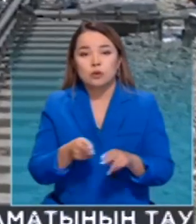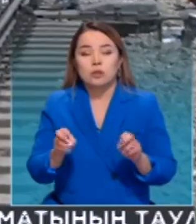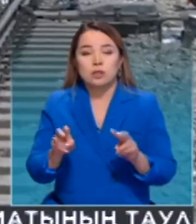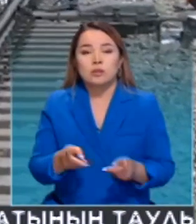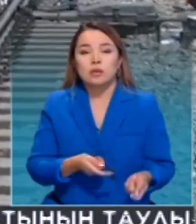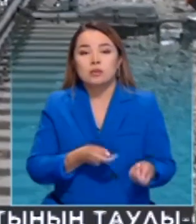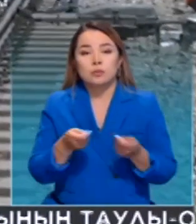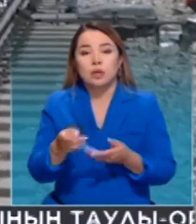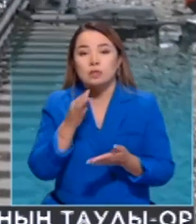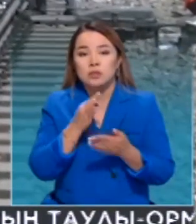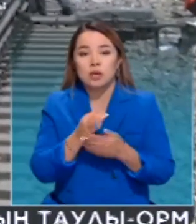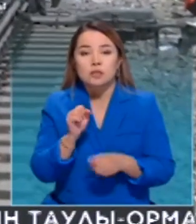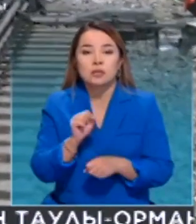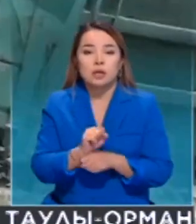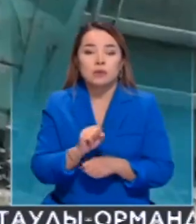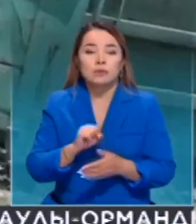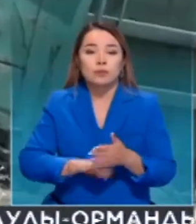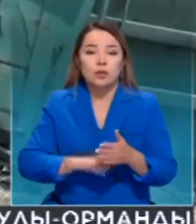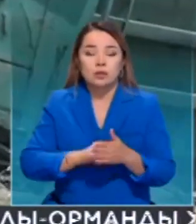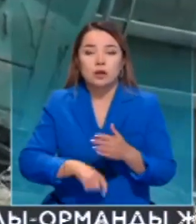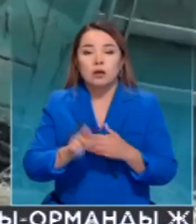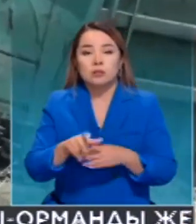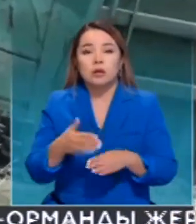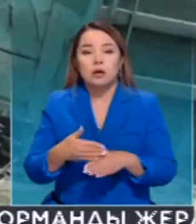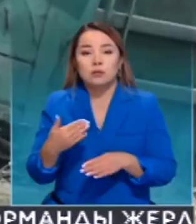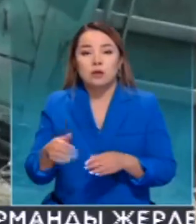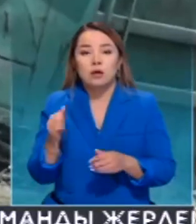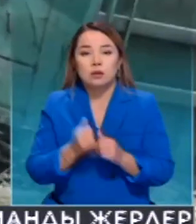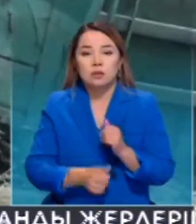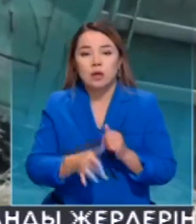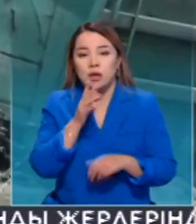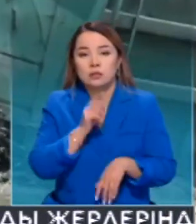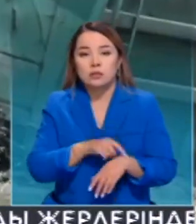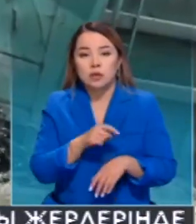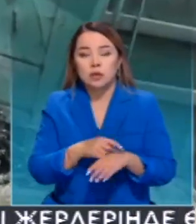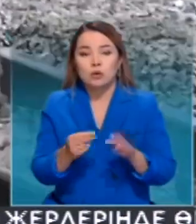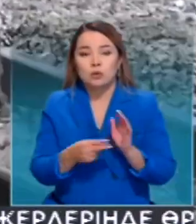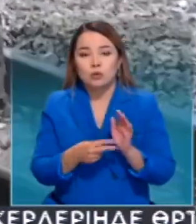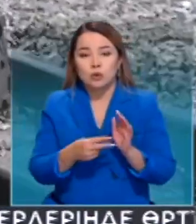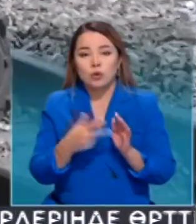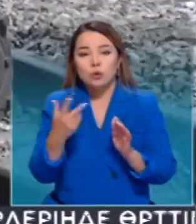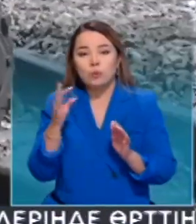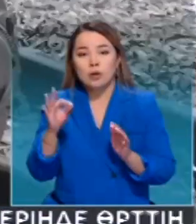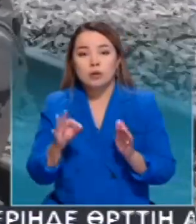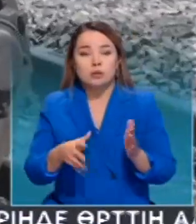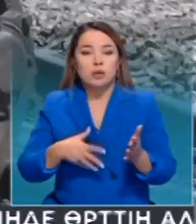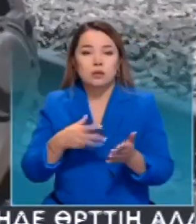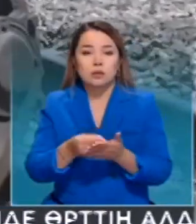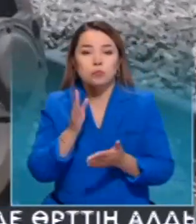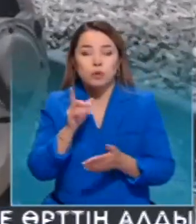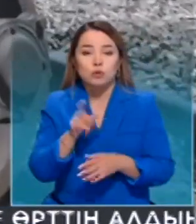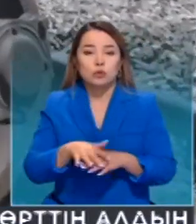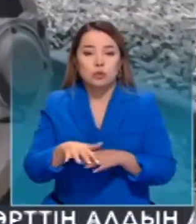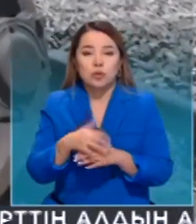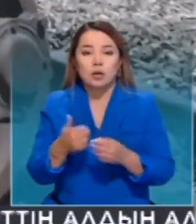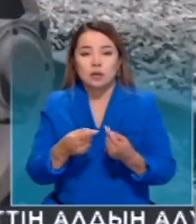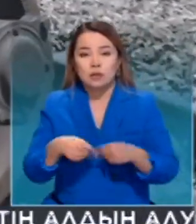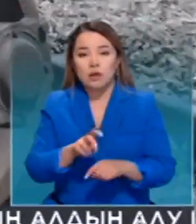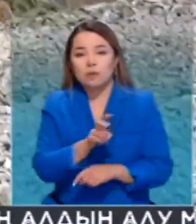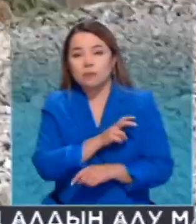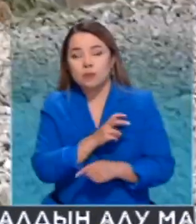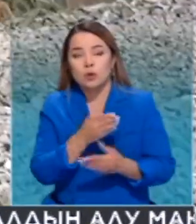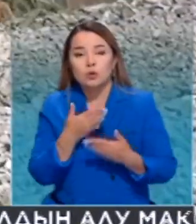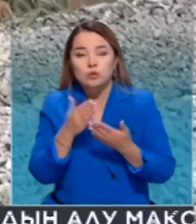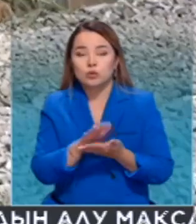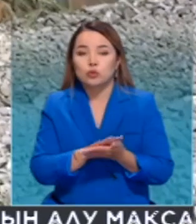тасымалына жауаптылар кептеліс кесірінен жолынан қалғандарға әр сағаты үшін билет құнының 3% төлеп бермек. Жолаушылар арасында дәрігерге